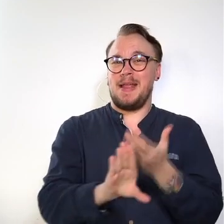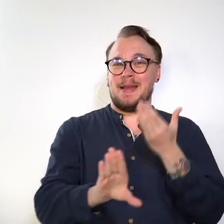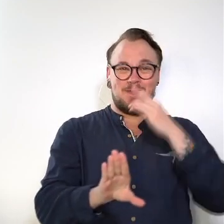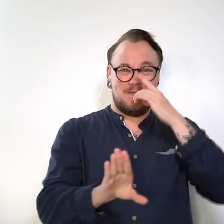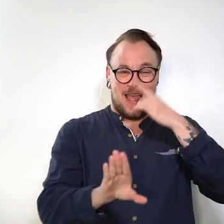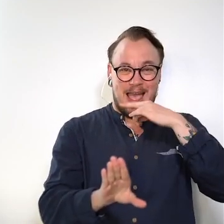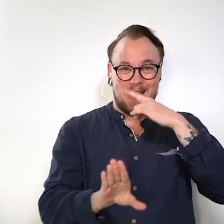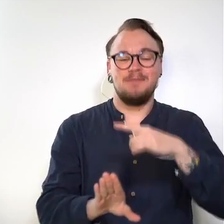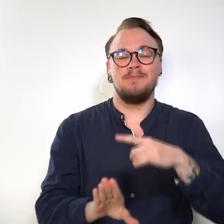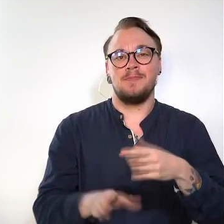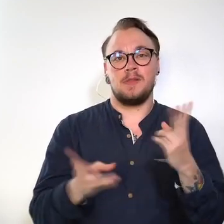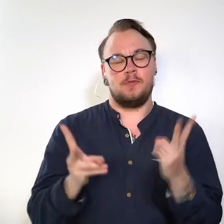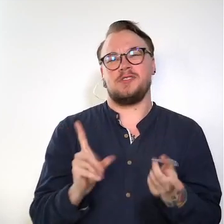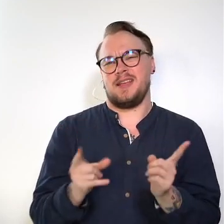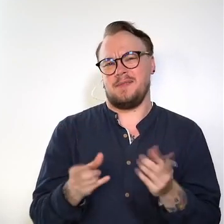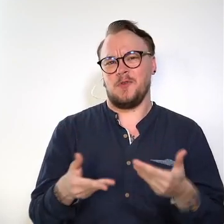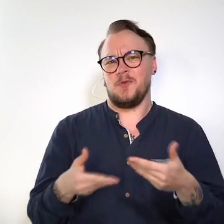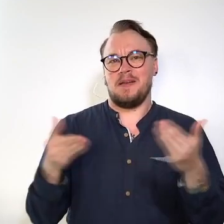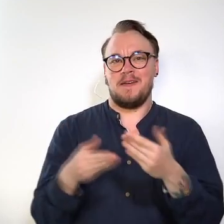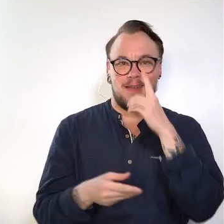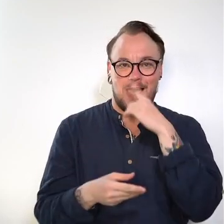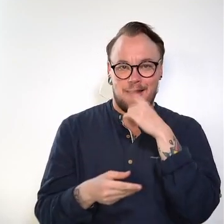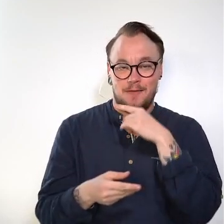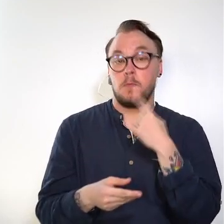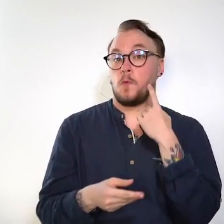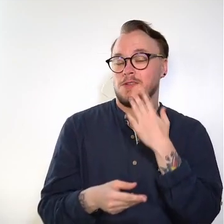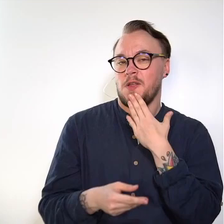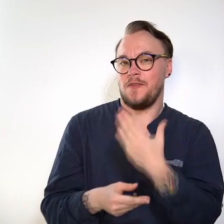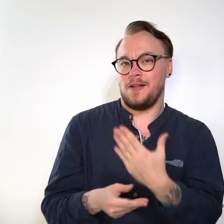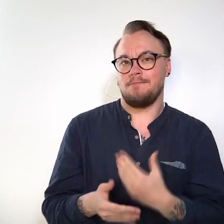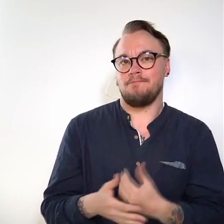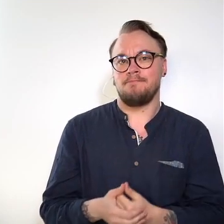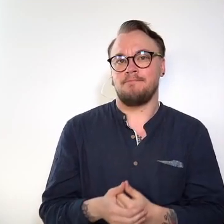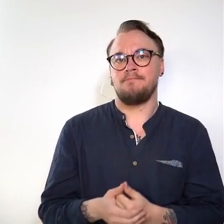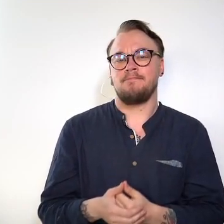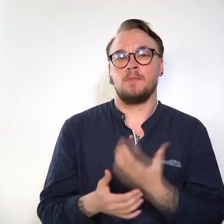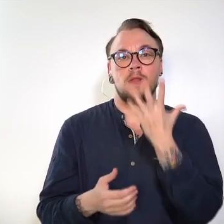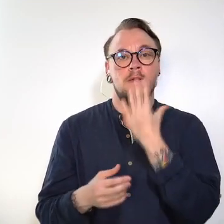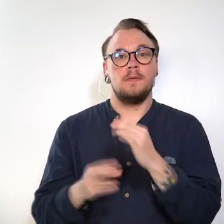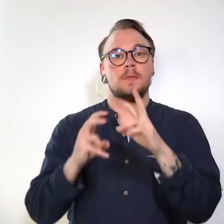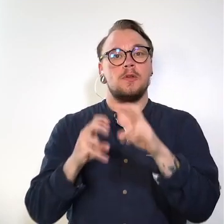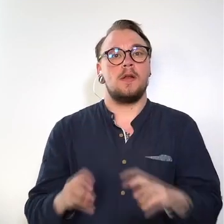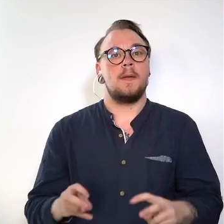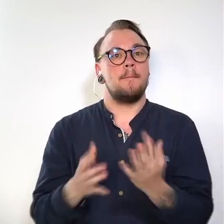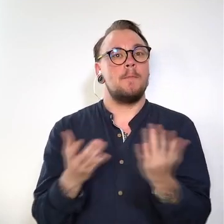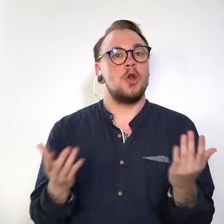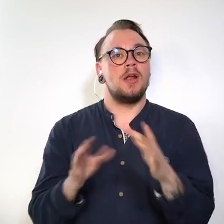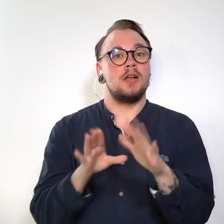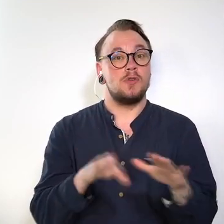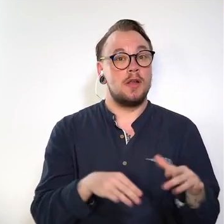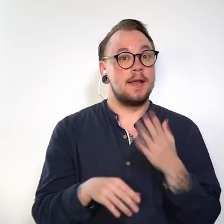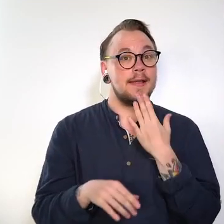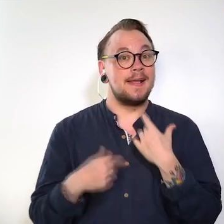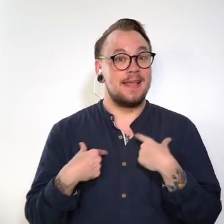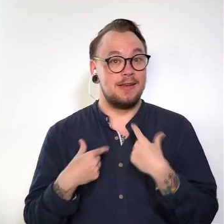ehkä ongelmallisesta nykypäivästäkin. Ja tosiaan tästä psykoanalyysin moninaisuudesta kiinnostuneita, niin voi suositella lämpimästi